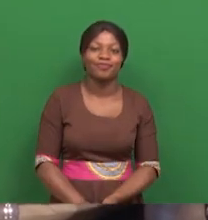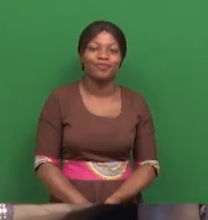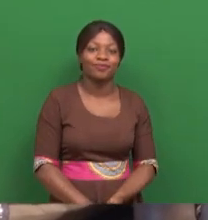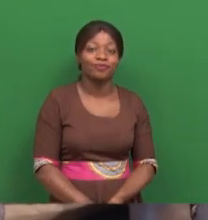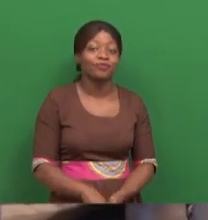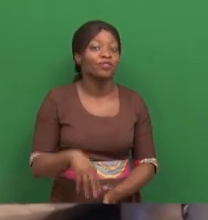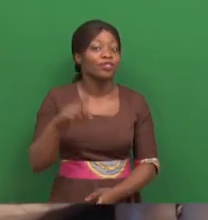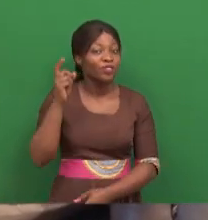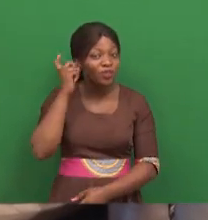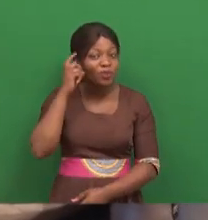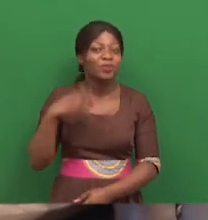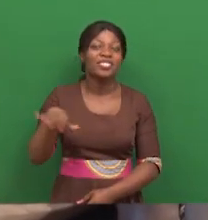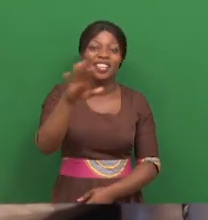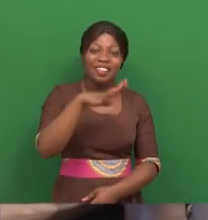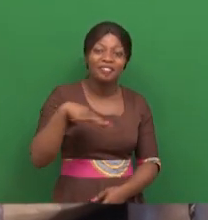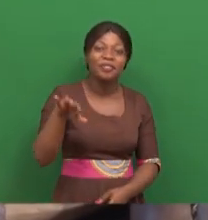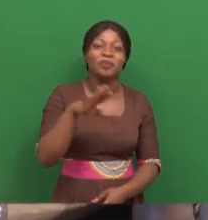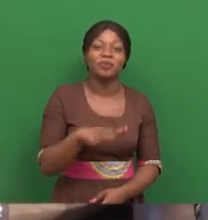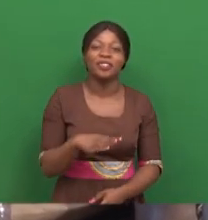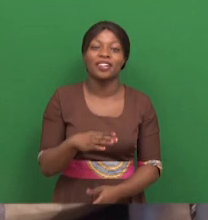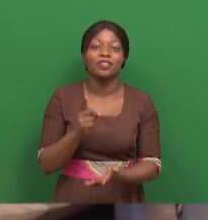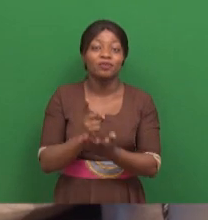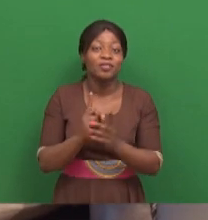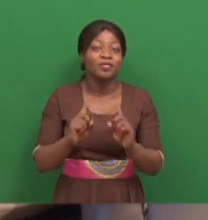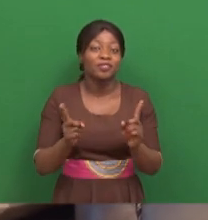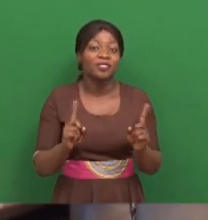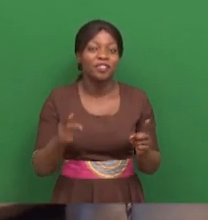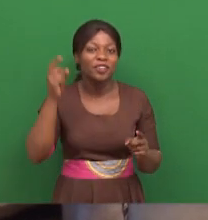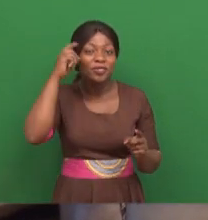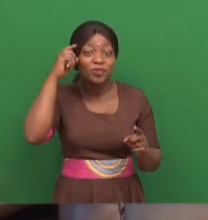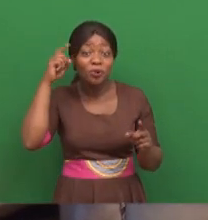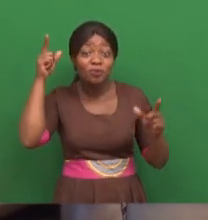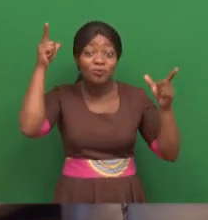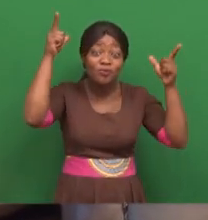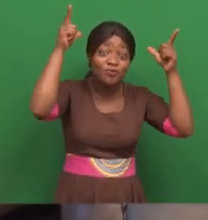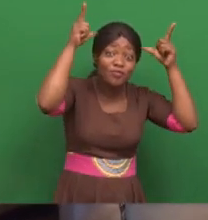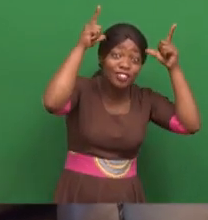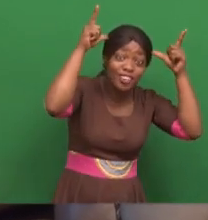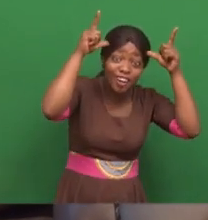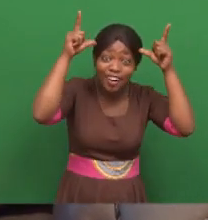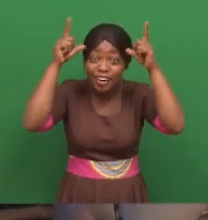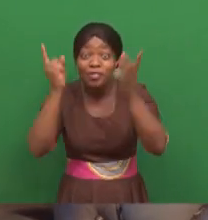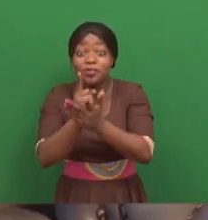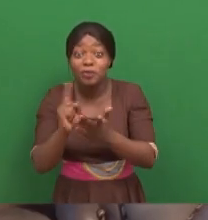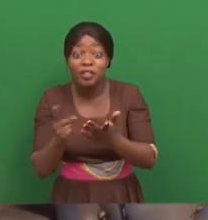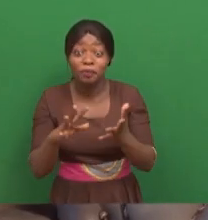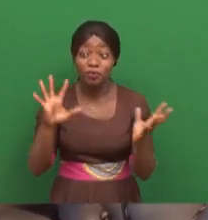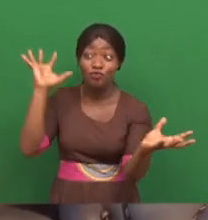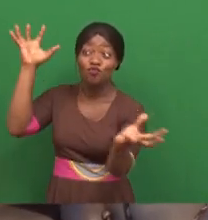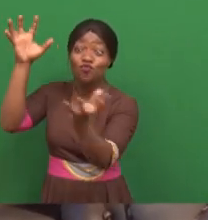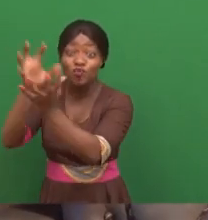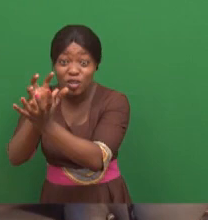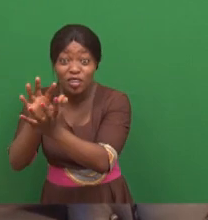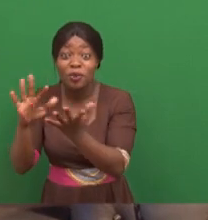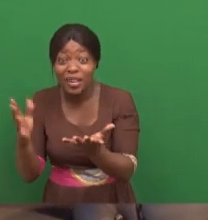mufunge chirwirangwe chiri kupi. Matimamboona nyati zvadzinoita. Nyati ikada kubatwa neshumba imwe